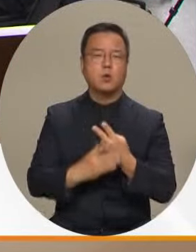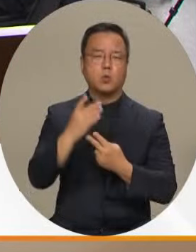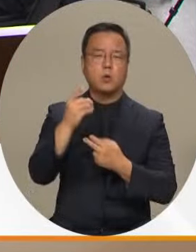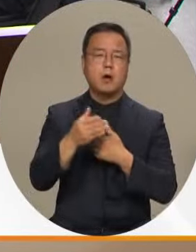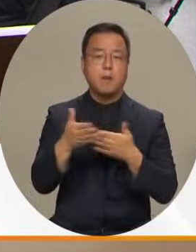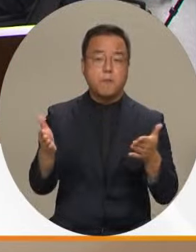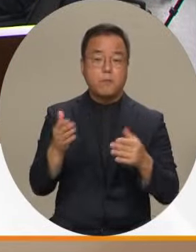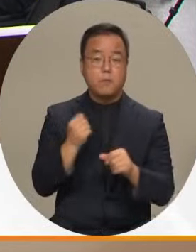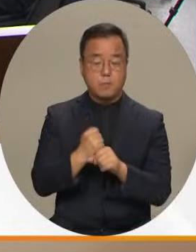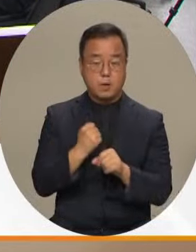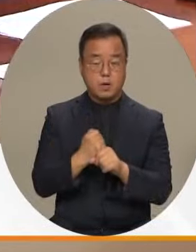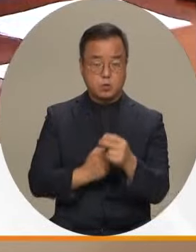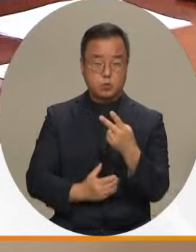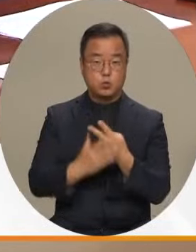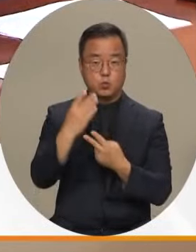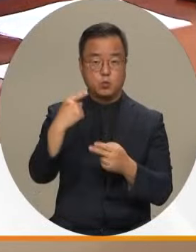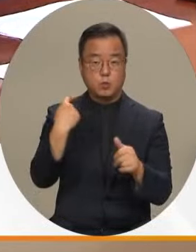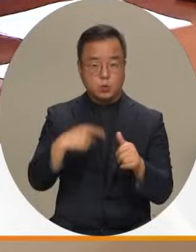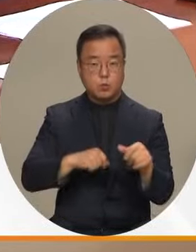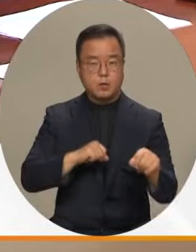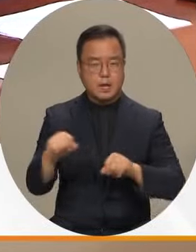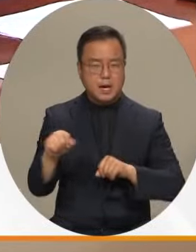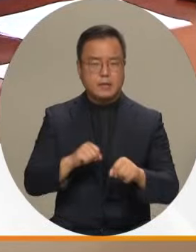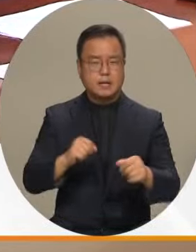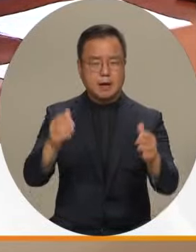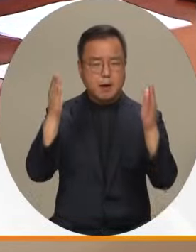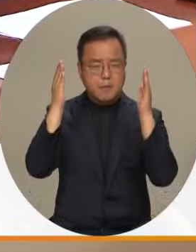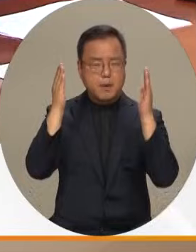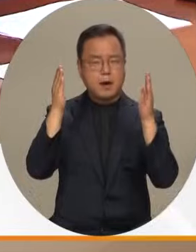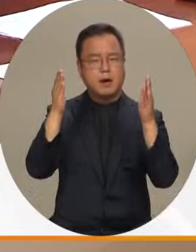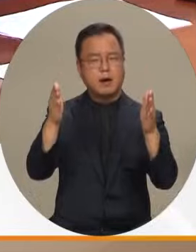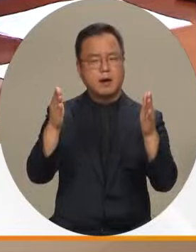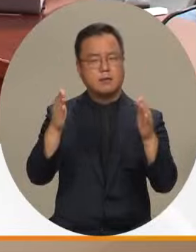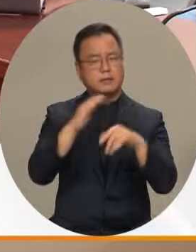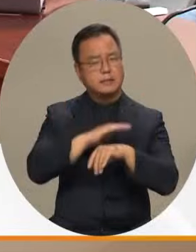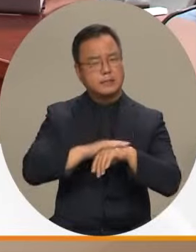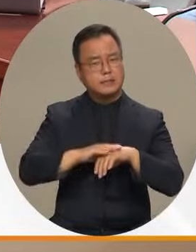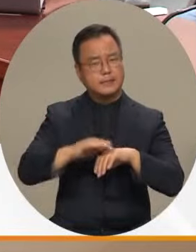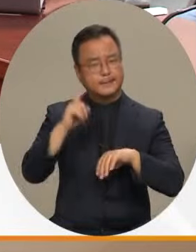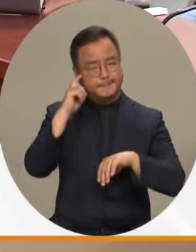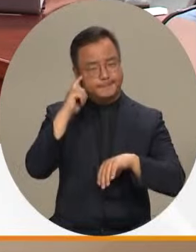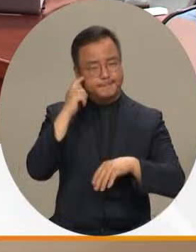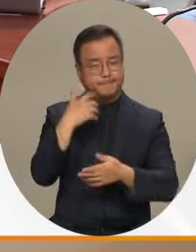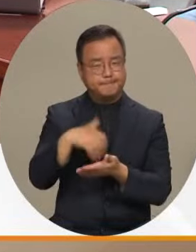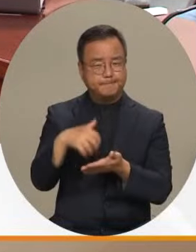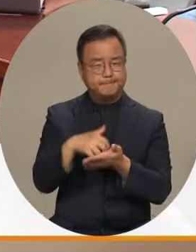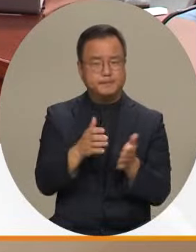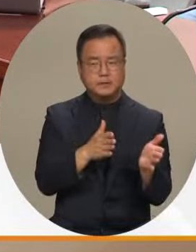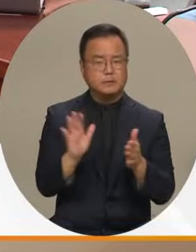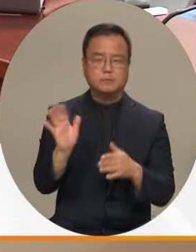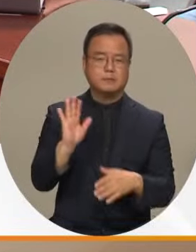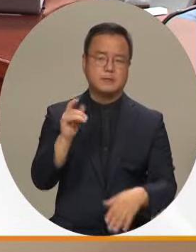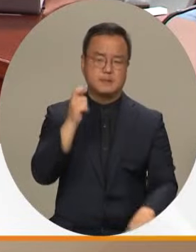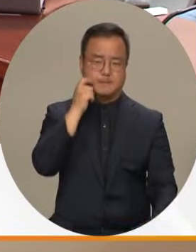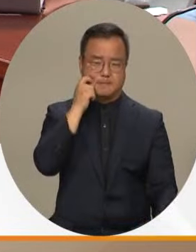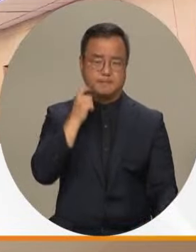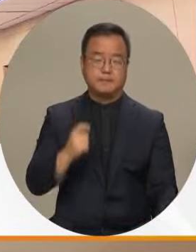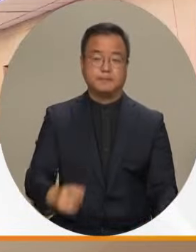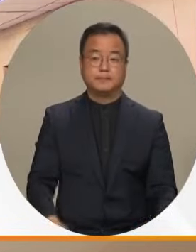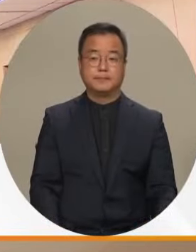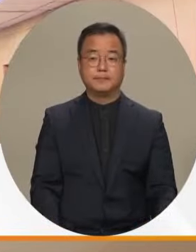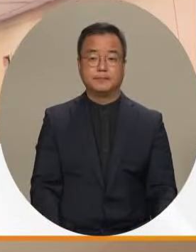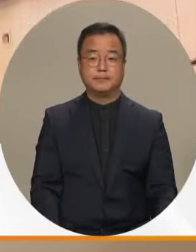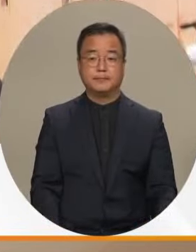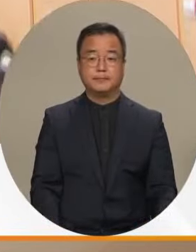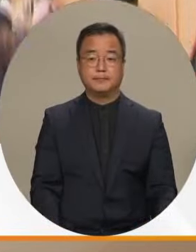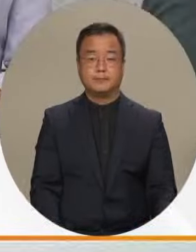만들고 통합교육을 해야 한다고 하는 어떤 큰 방향성이 충분히 고려되고 있지 못하다라고 하는 문제가 생긴다고 말씀을 드릴 수 있을 것